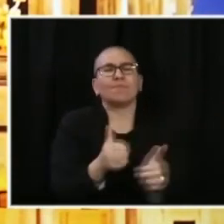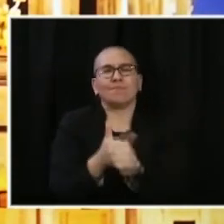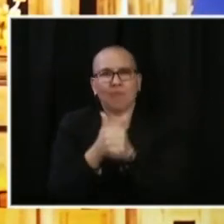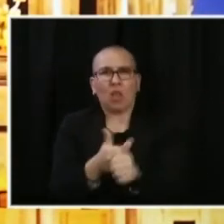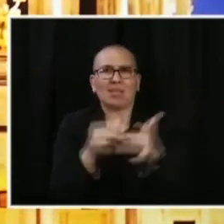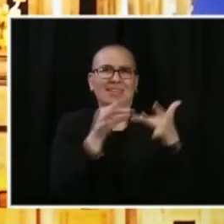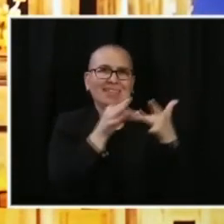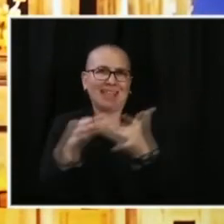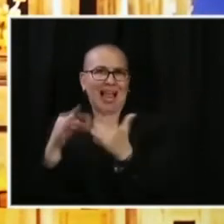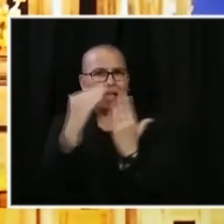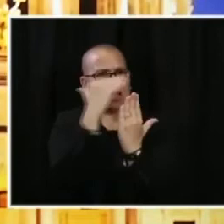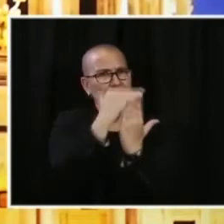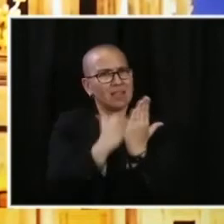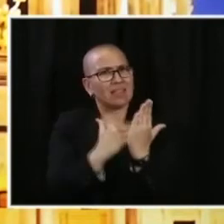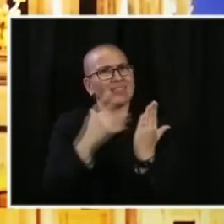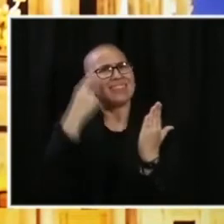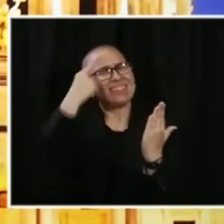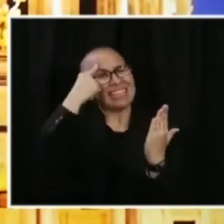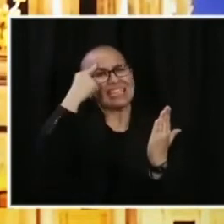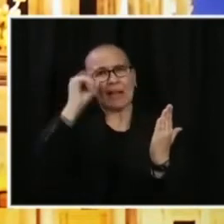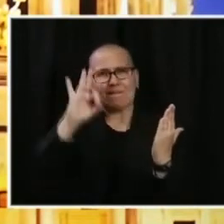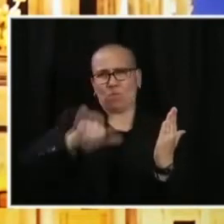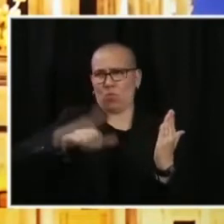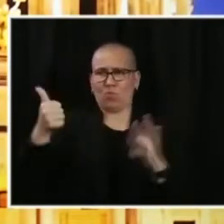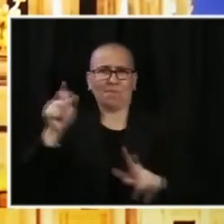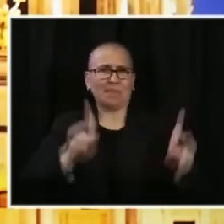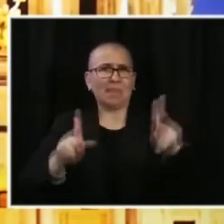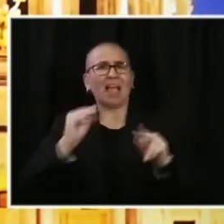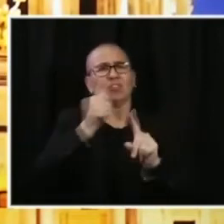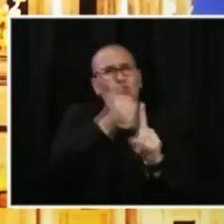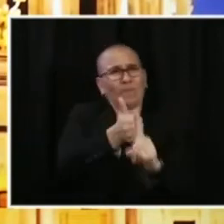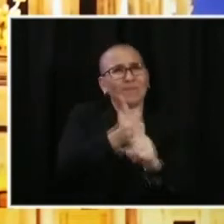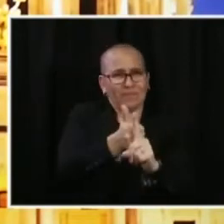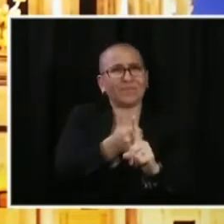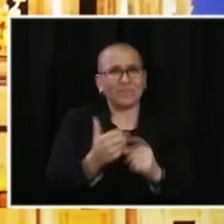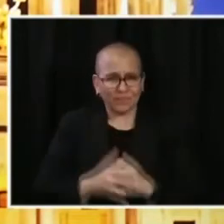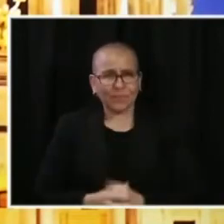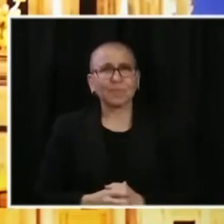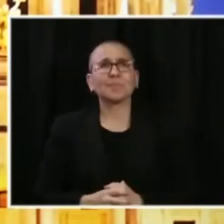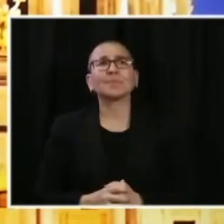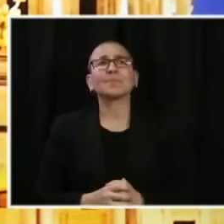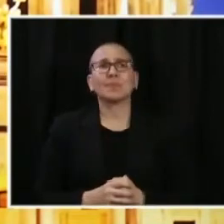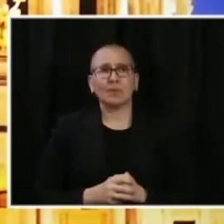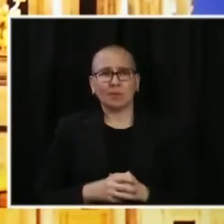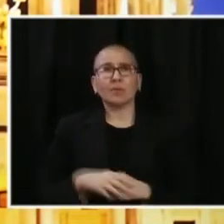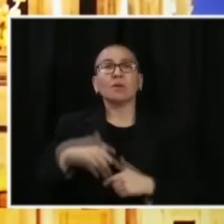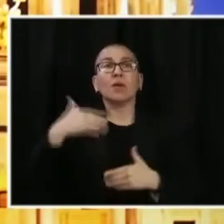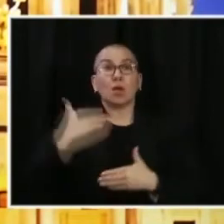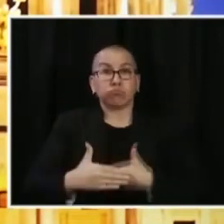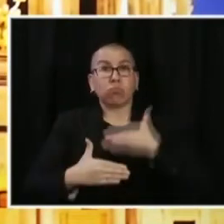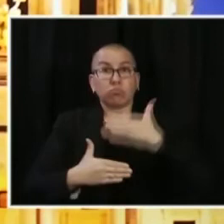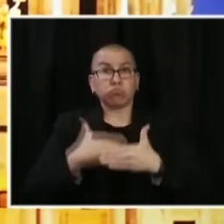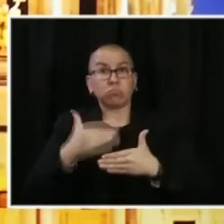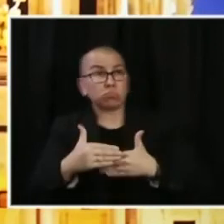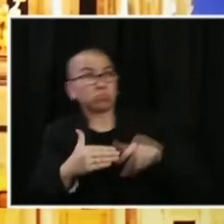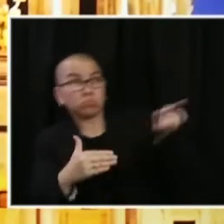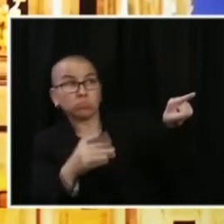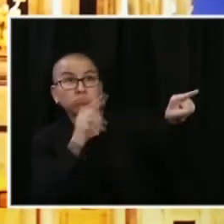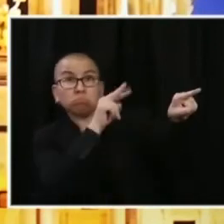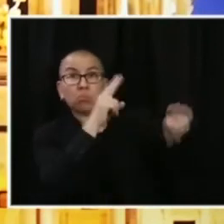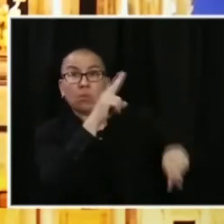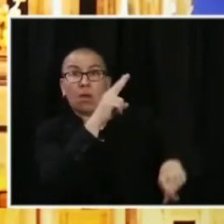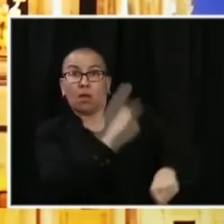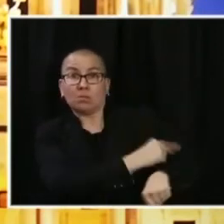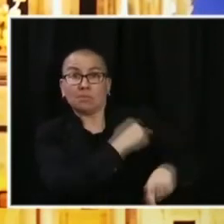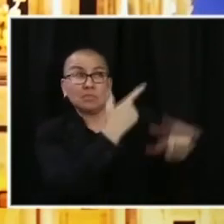chúng bây giờ qua cái tàu mù trở đi cho sách sửa cho tổ sách sách sửa cái nó cá hồ là hay sách sửa nó cho